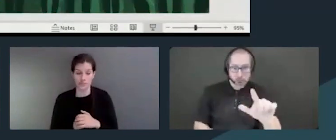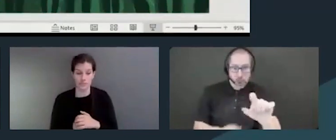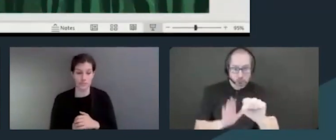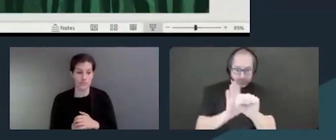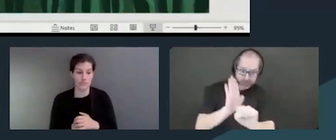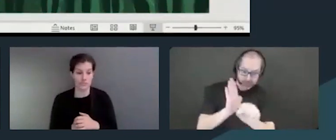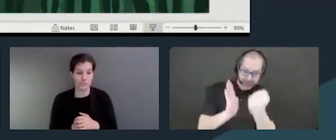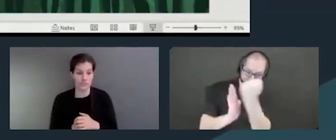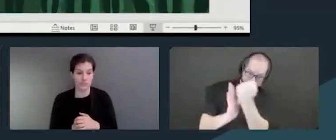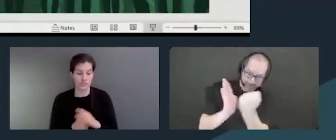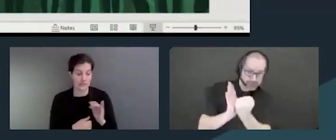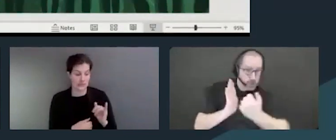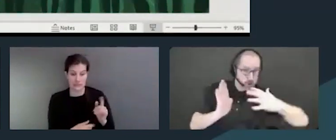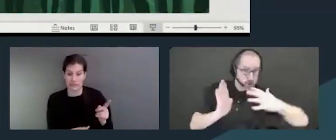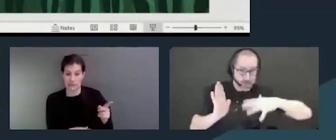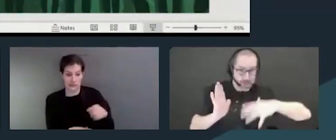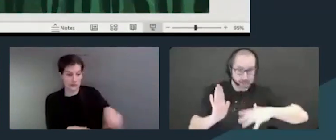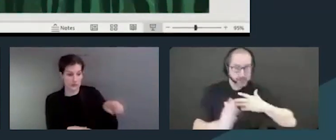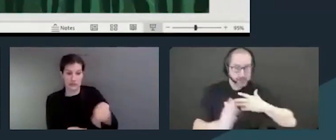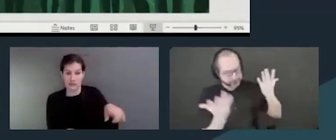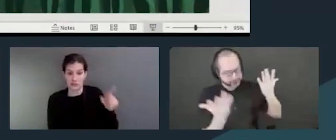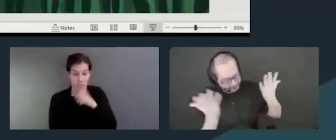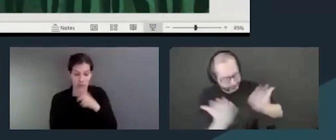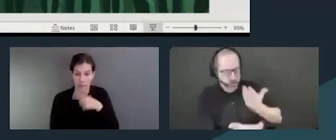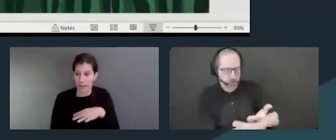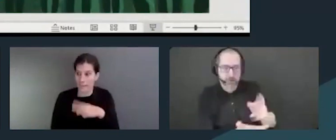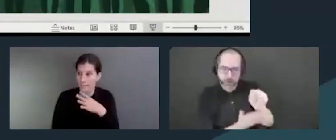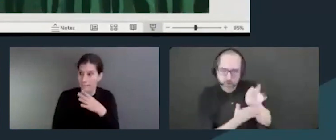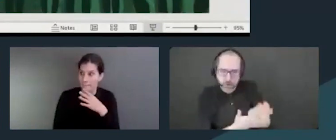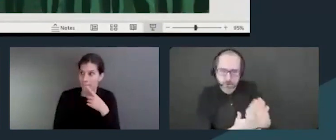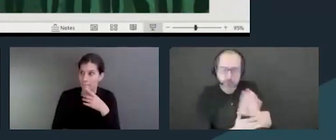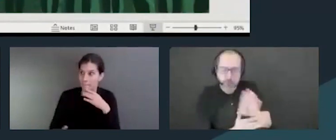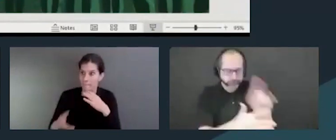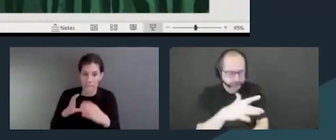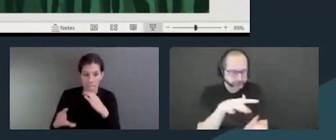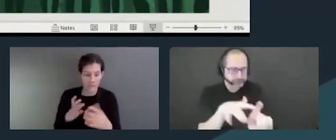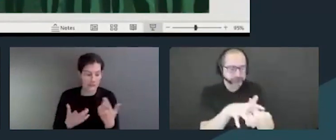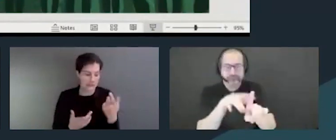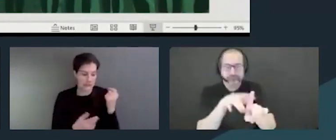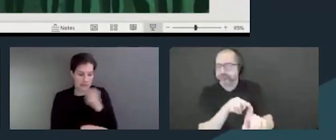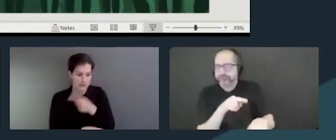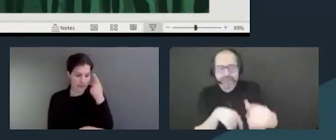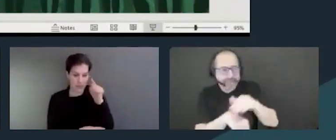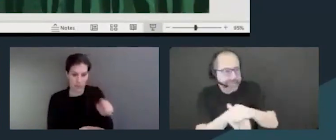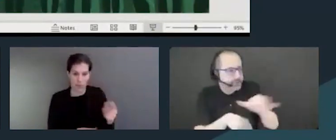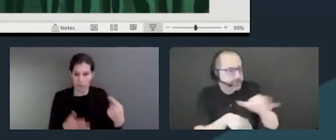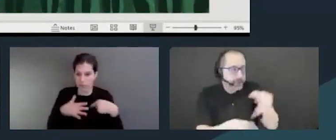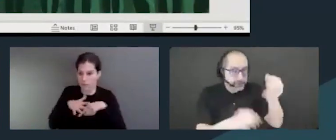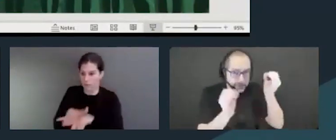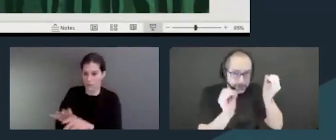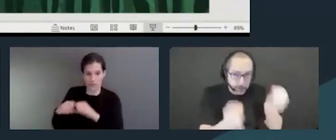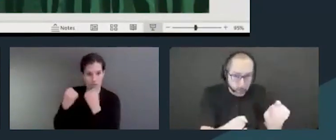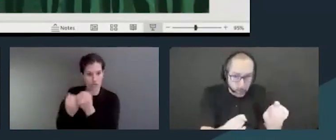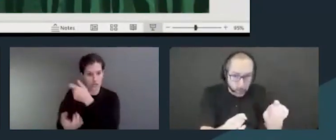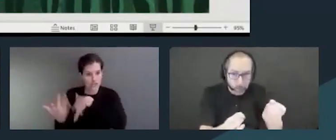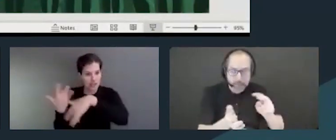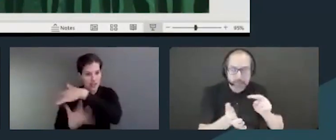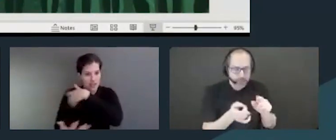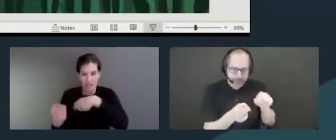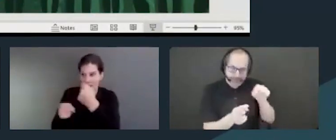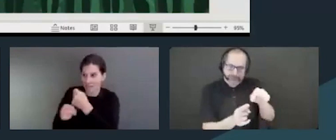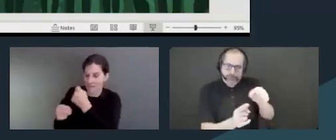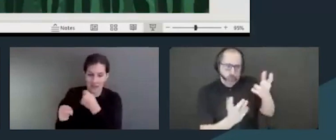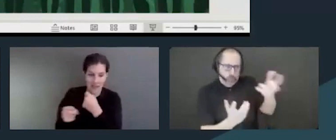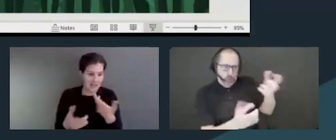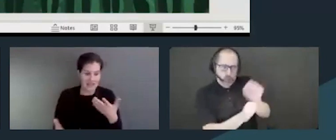À titre d'exemple, des nouveaux arrivants au Nouveau-Brunswick qui sont allophones, qui ne parlent ni anglais ni français et qui voudraient chercher ou trouver un emploi, c'est clair qu'ils ne